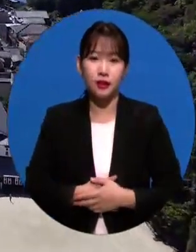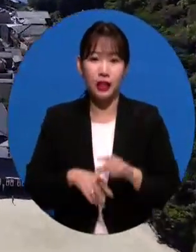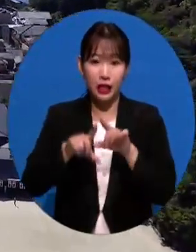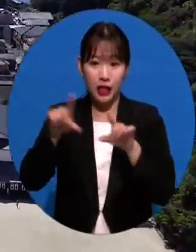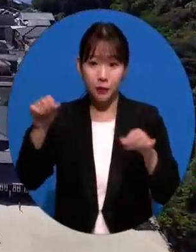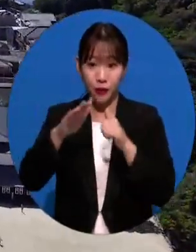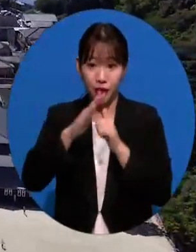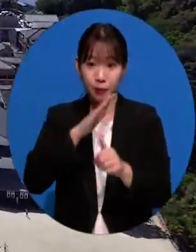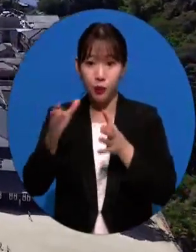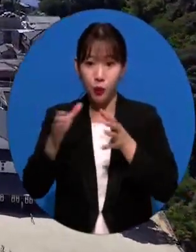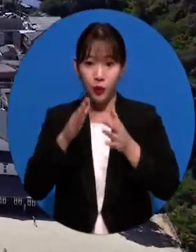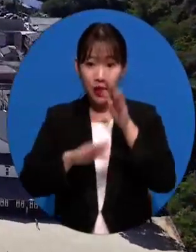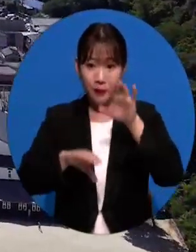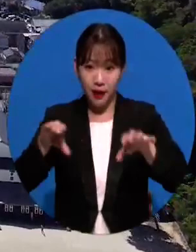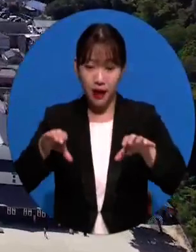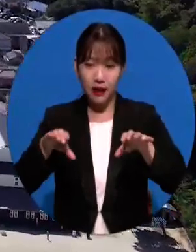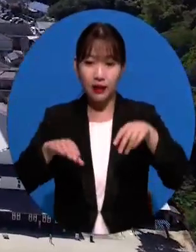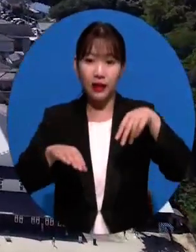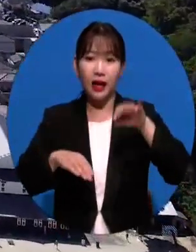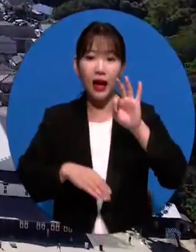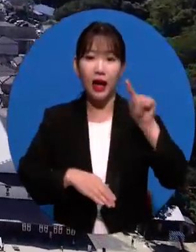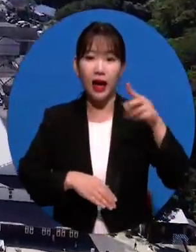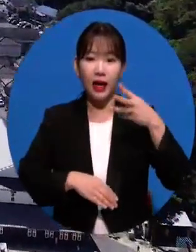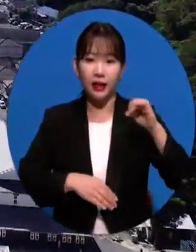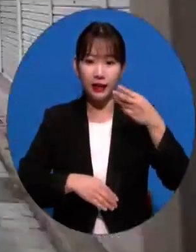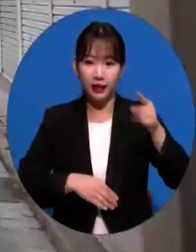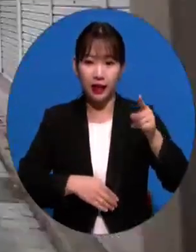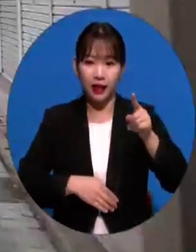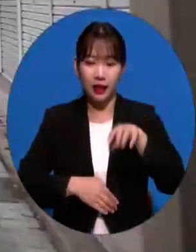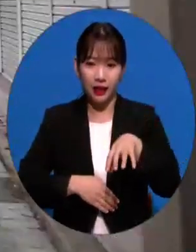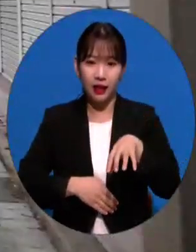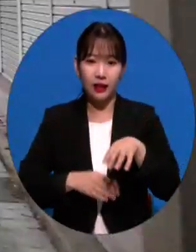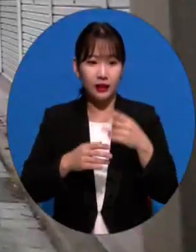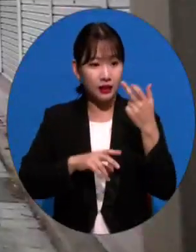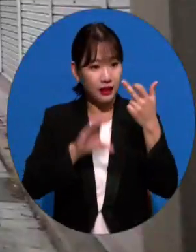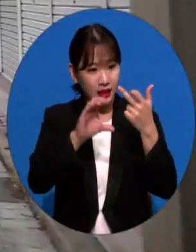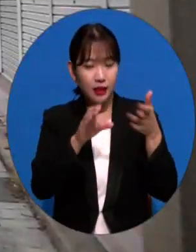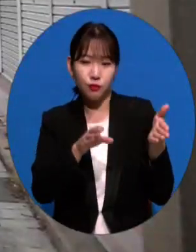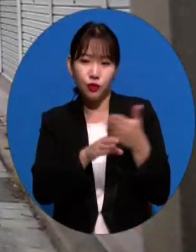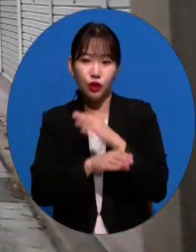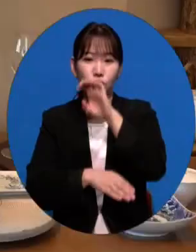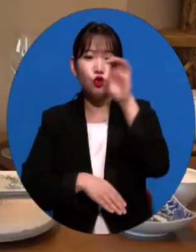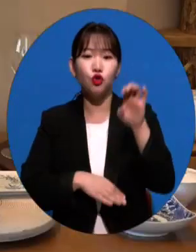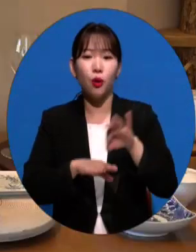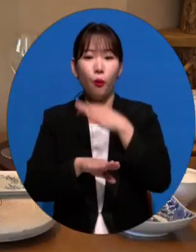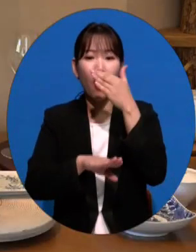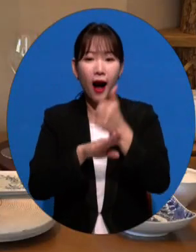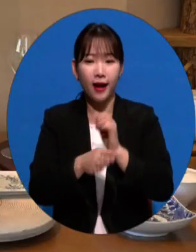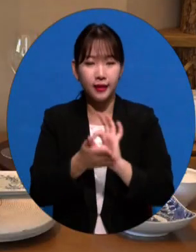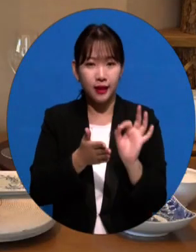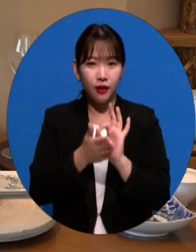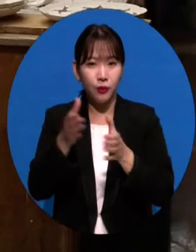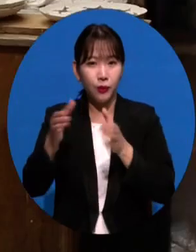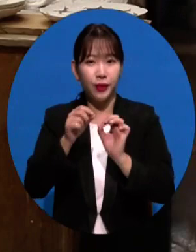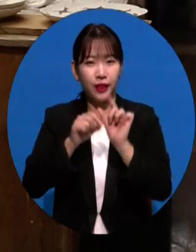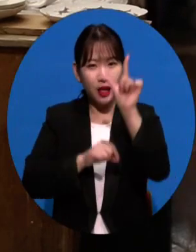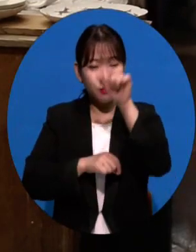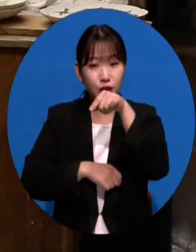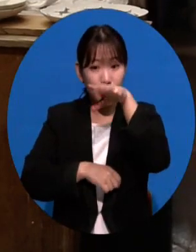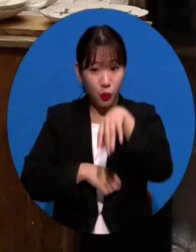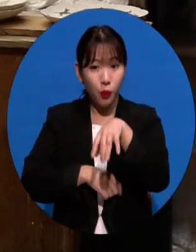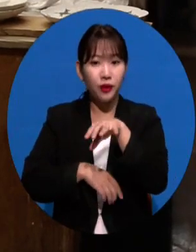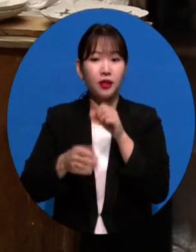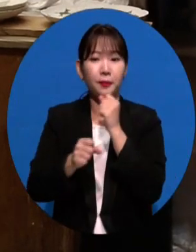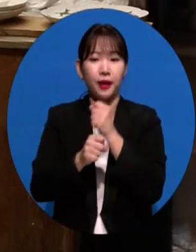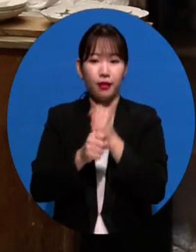일본의 대표적인 도자기 마을인 사가현 아리타. 17세기부터 유럽 왕실에 쓰이는 도자기의 대부분이